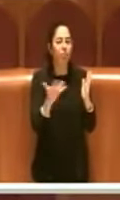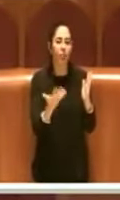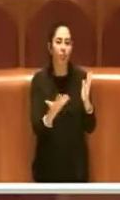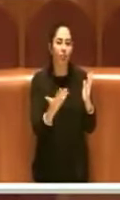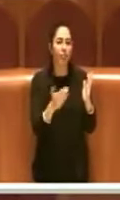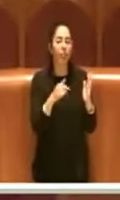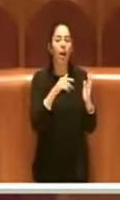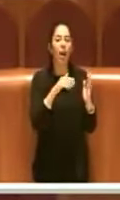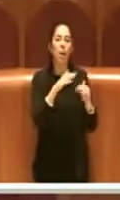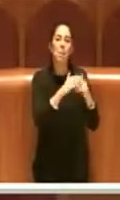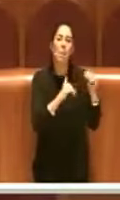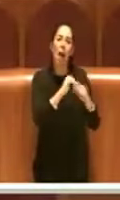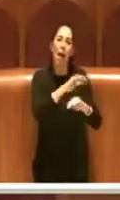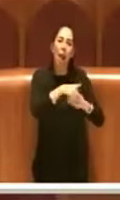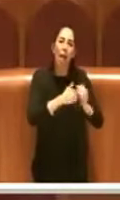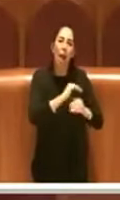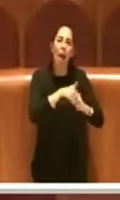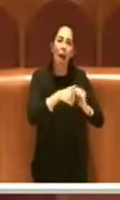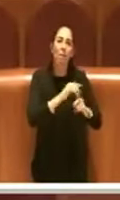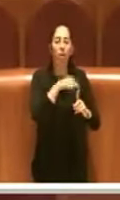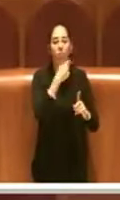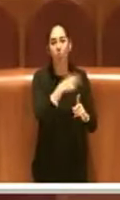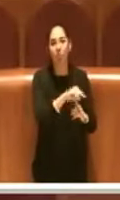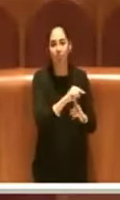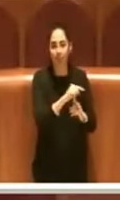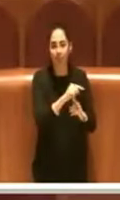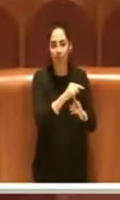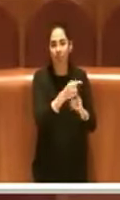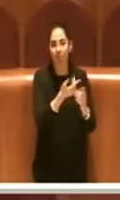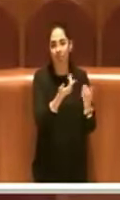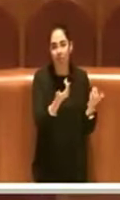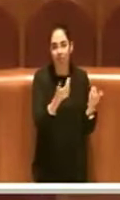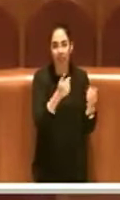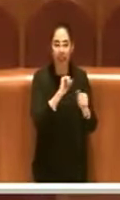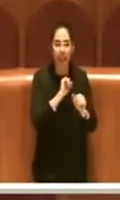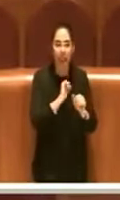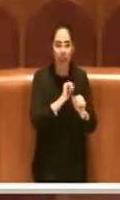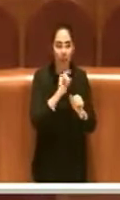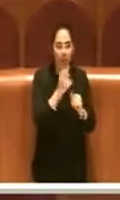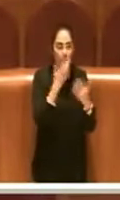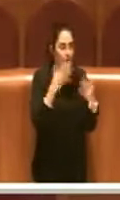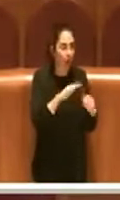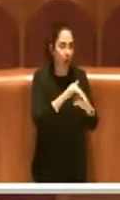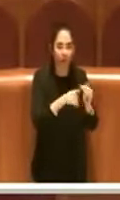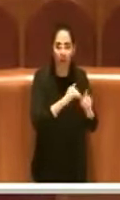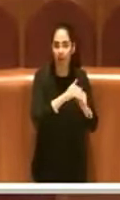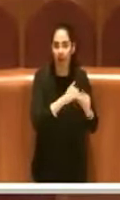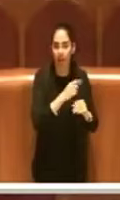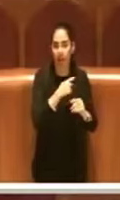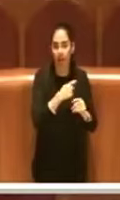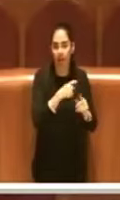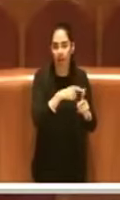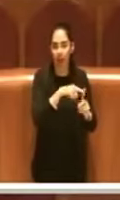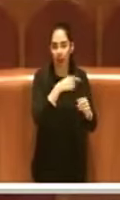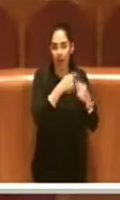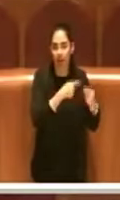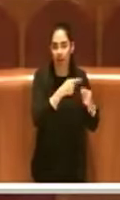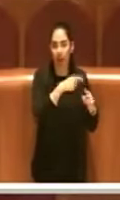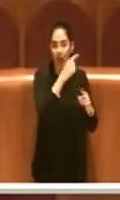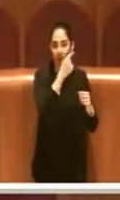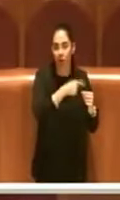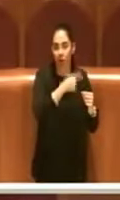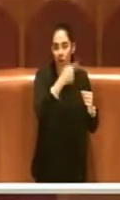lavarsi spesso le mani, che è una pratica igienica che tutti, credo, già mettiamo in atto più volte al giorno,